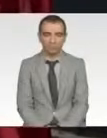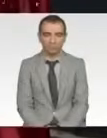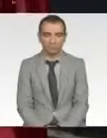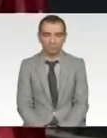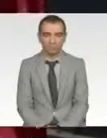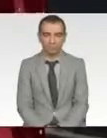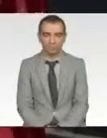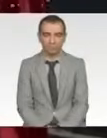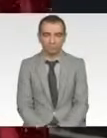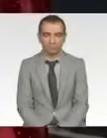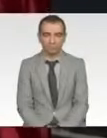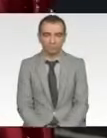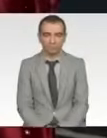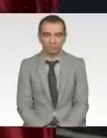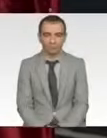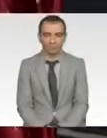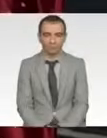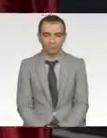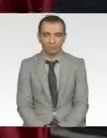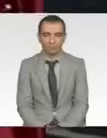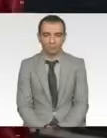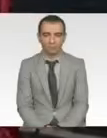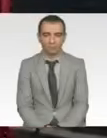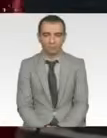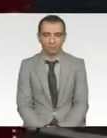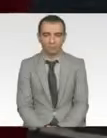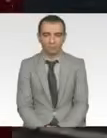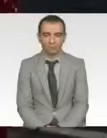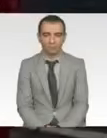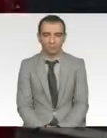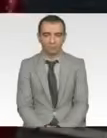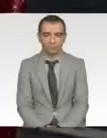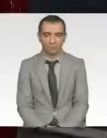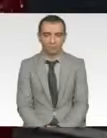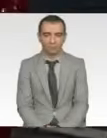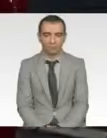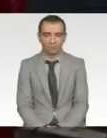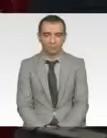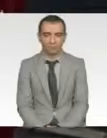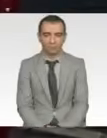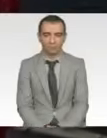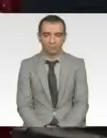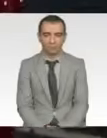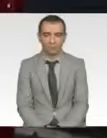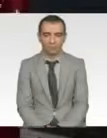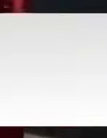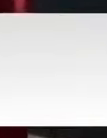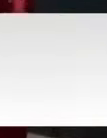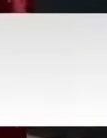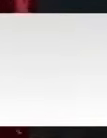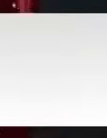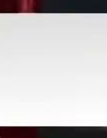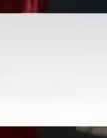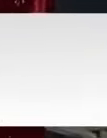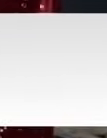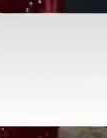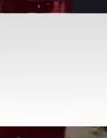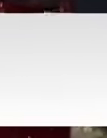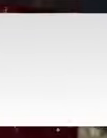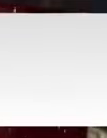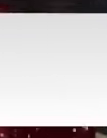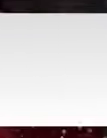Emre'de kucaklaşalım. Manisa'da olmasa Yunus